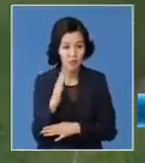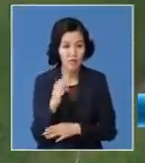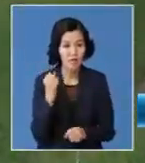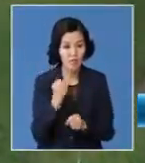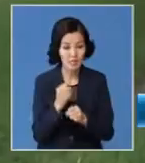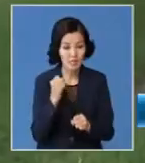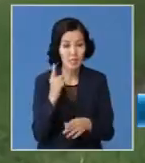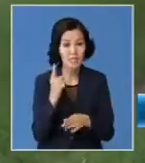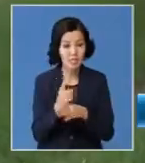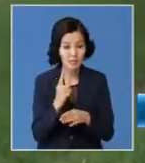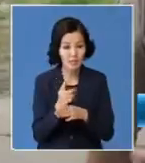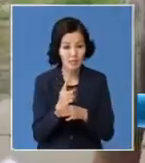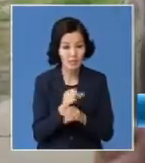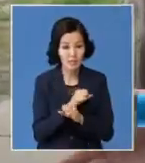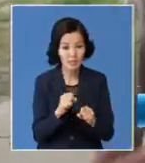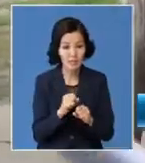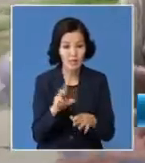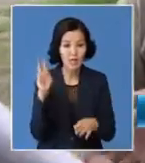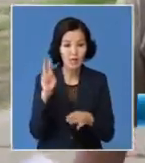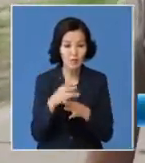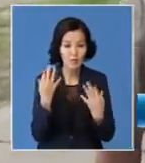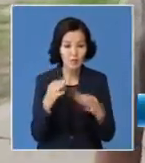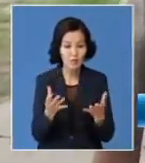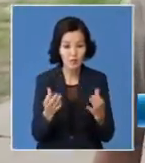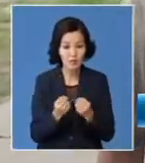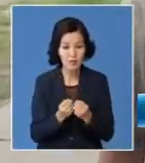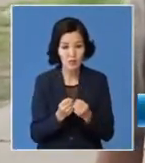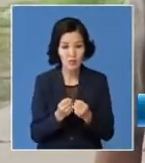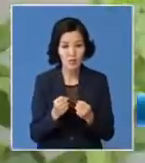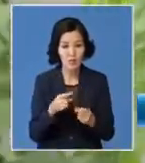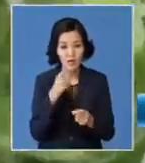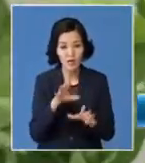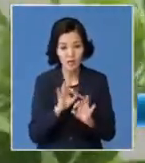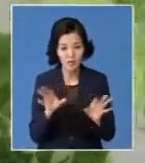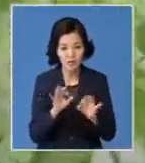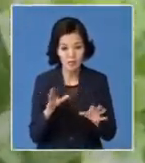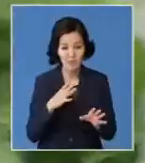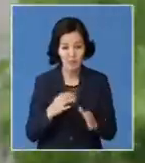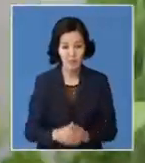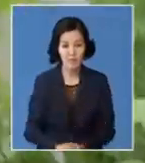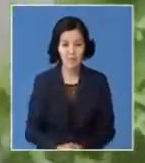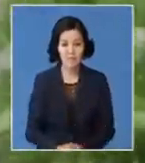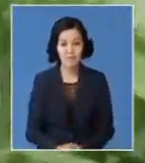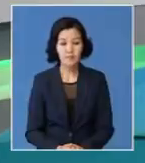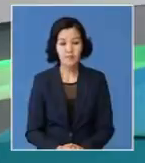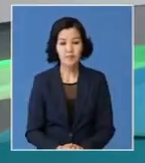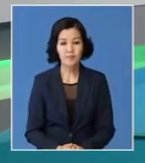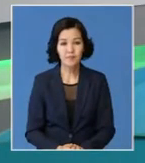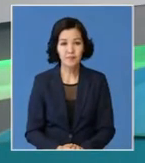запрещена и в какие органы обращаться для получения разрешений в исключительных целях. Еламан Раимбеков, Мади Байбасонов, телеканал ЖТСУ.